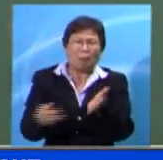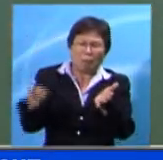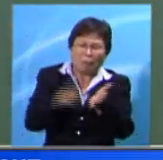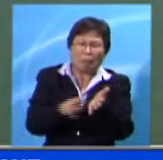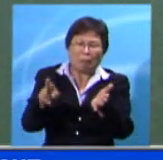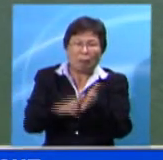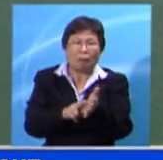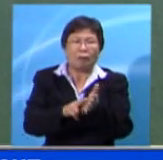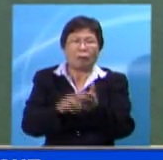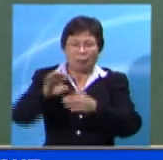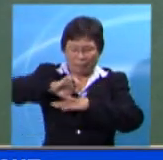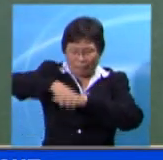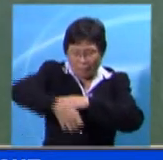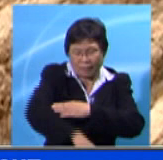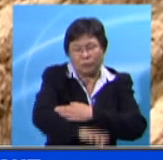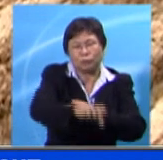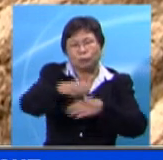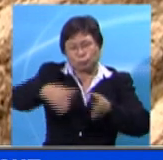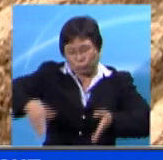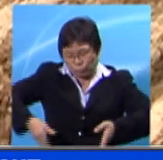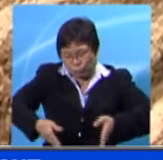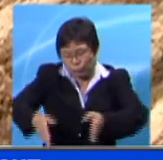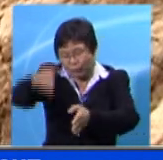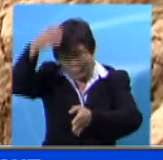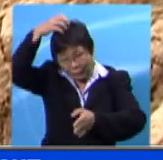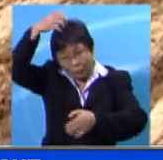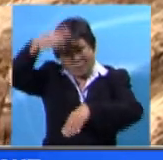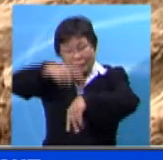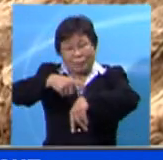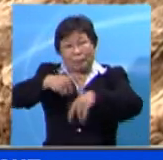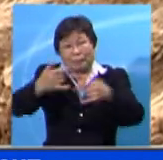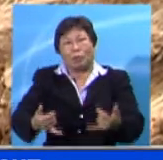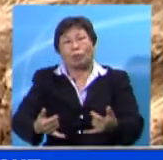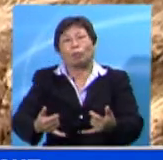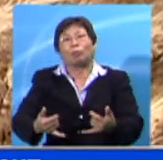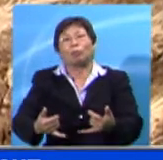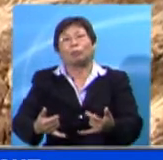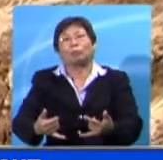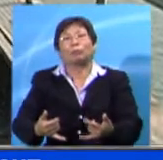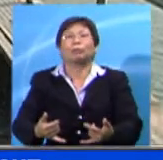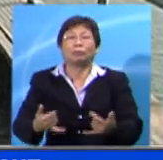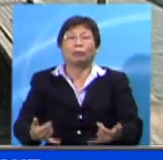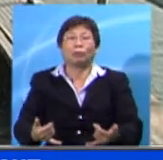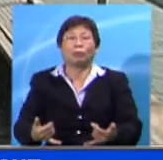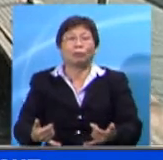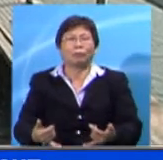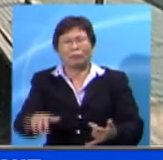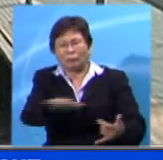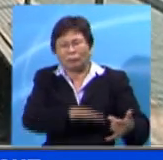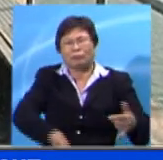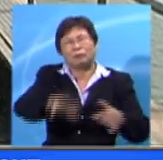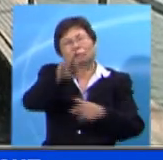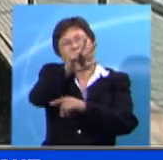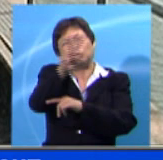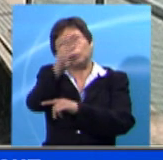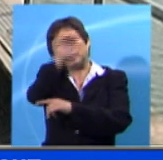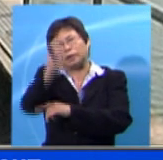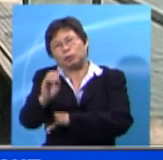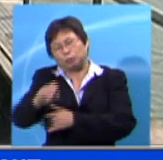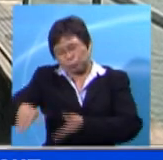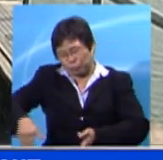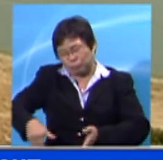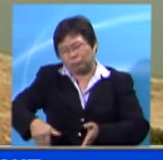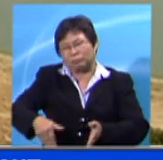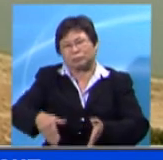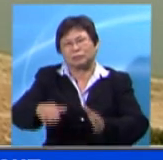Apa empangan sungai Selangor dan Pada masa ini masih berada di paras apa sekitar 32% macam